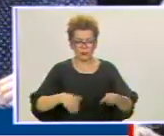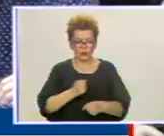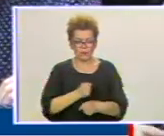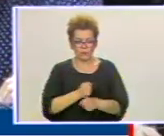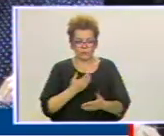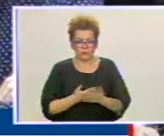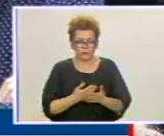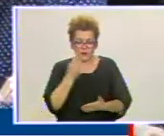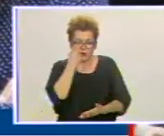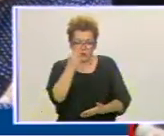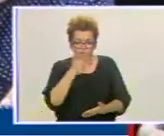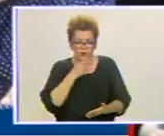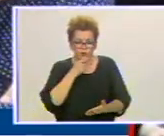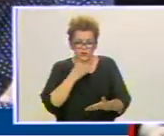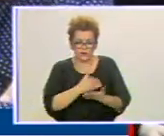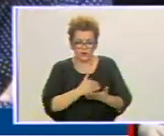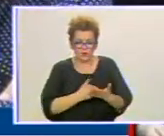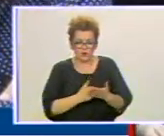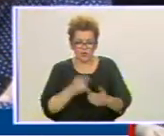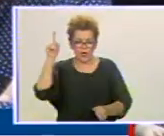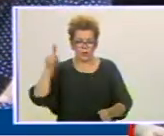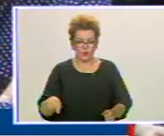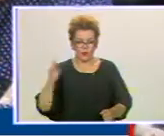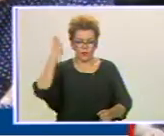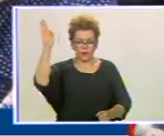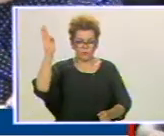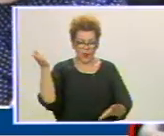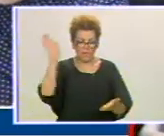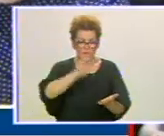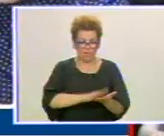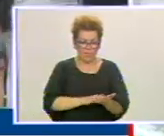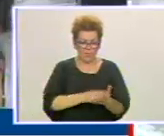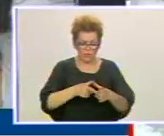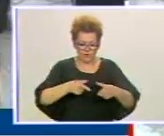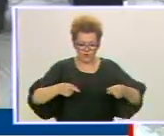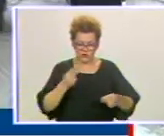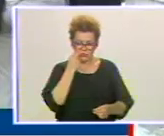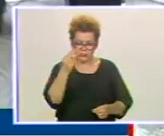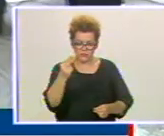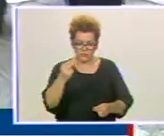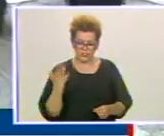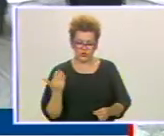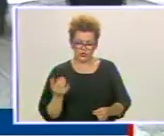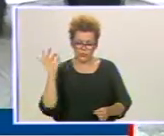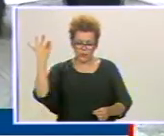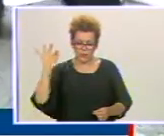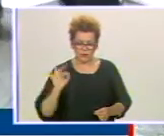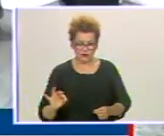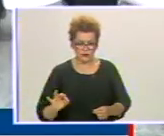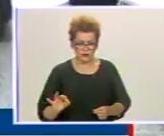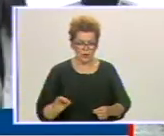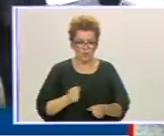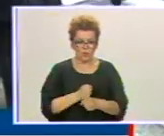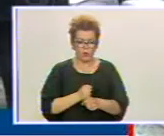a reglementa situația, astfel încât luna viitoare pe ștatele de plată să se regăsească și sporul de 15% pentru încordare psihică